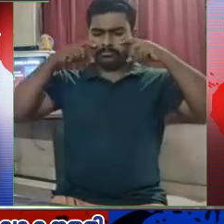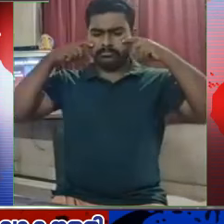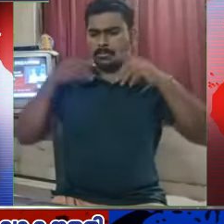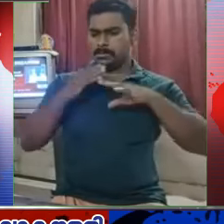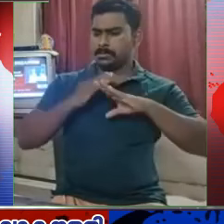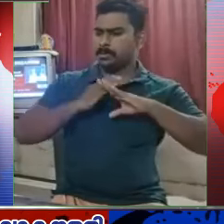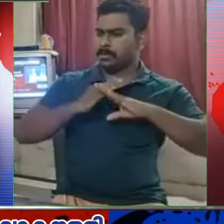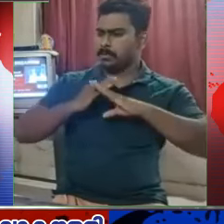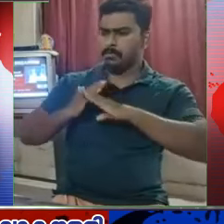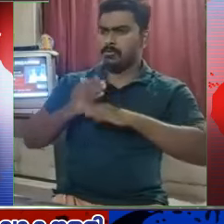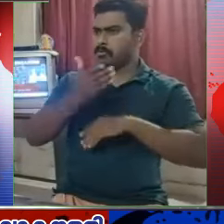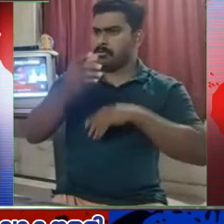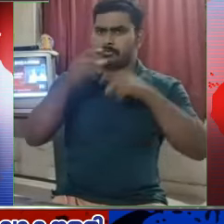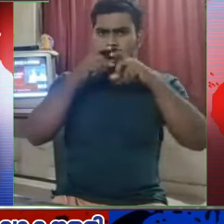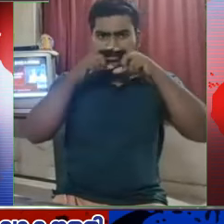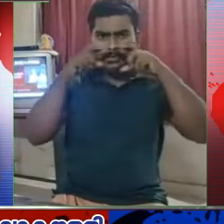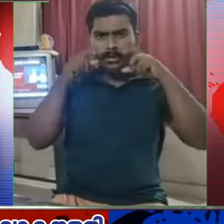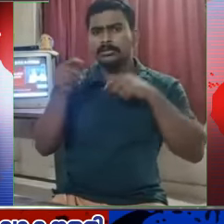ക്ലിനിക്കുകളടക്കം